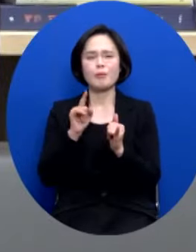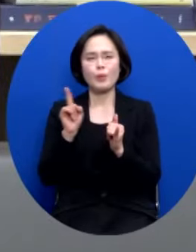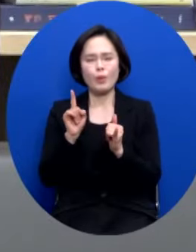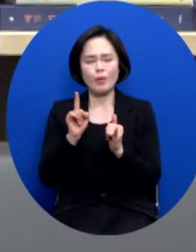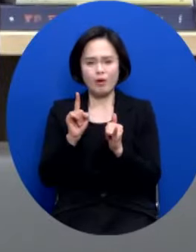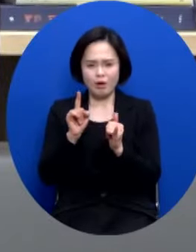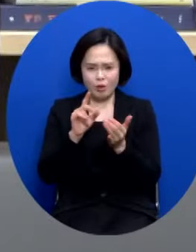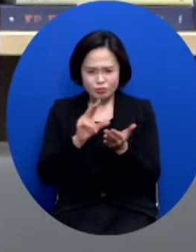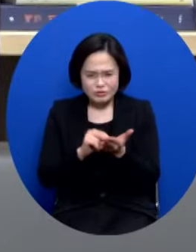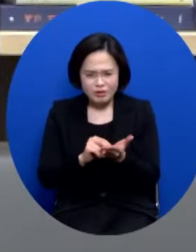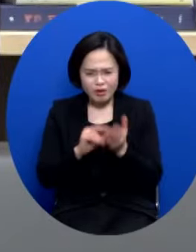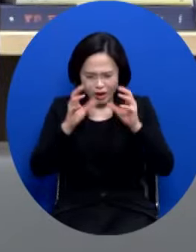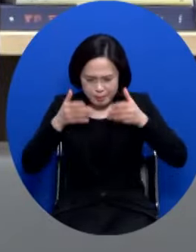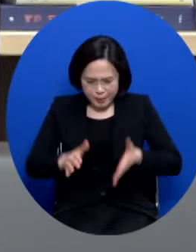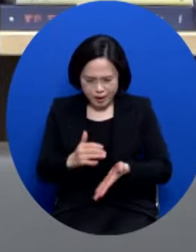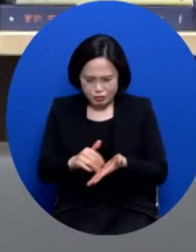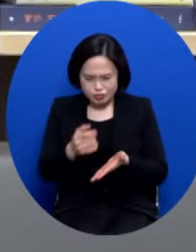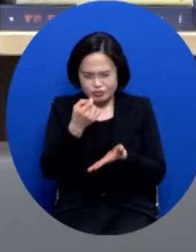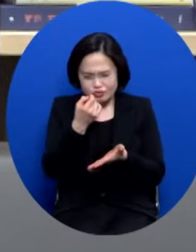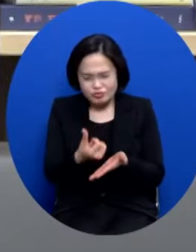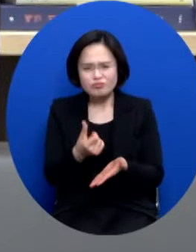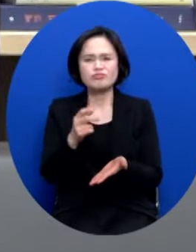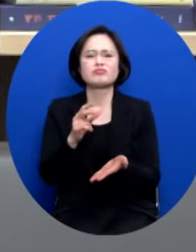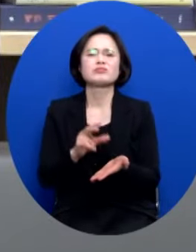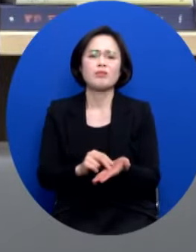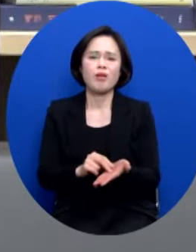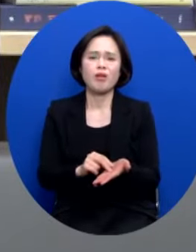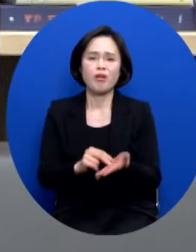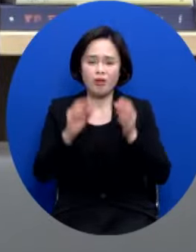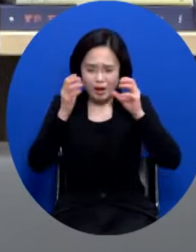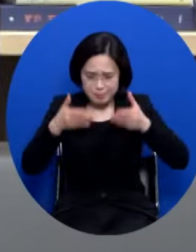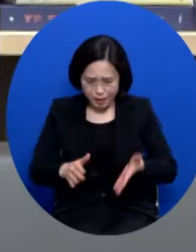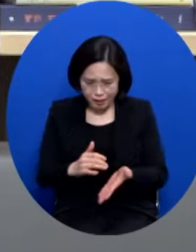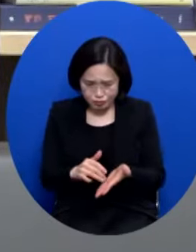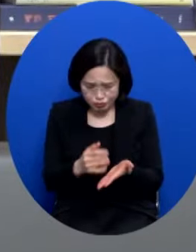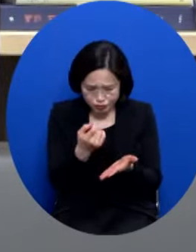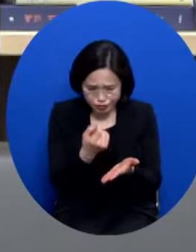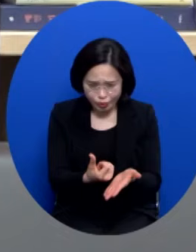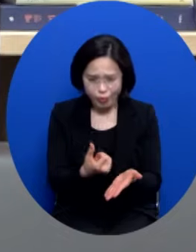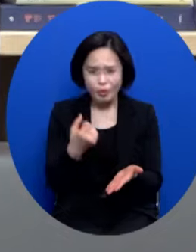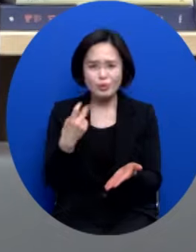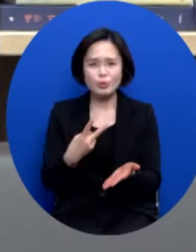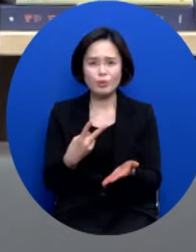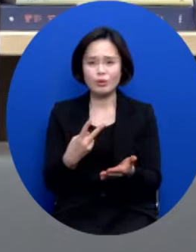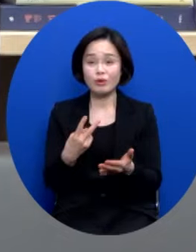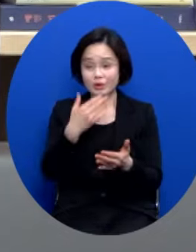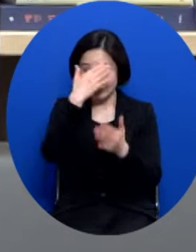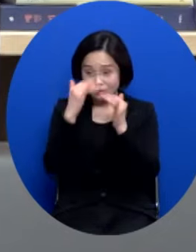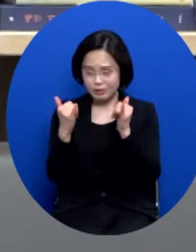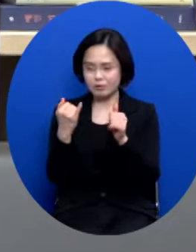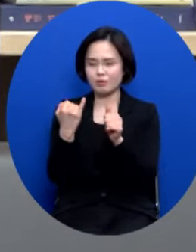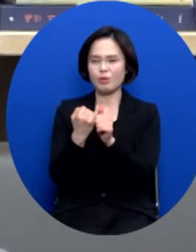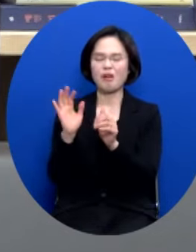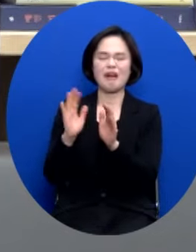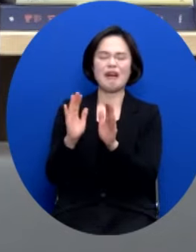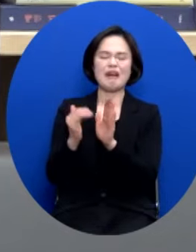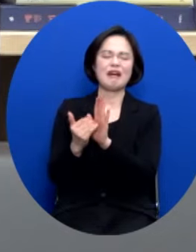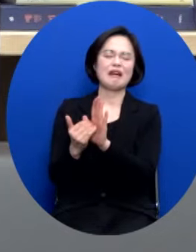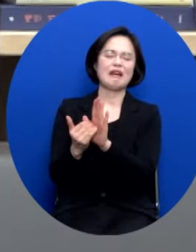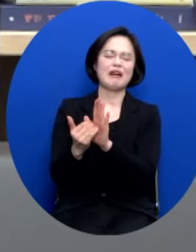사라지고 또 결혼을 하려고 하는 젊은이들도 사라지고 있는 현실인데요. 이러한 시대적인 어떤